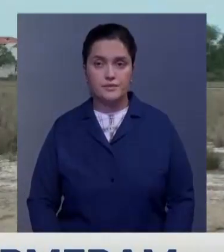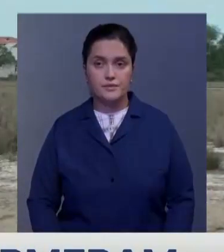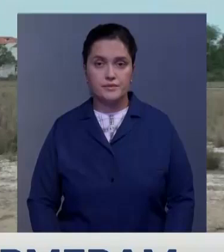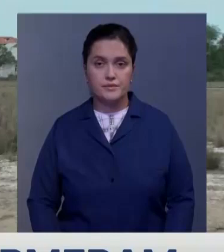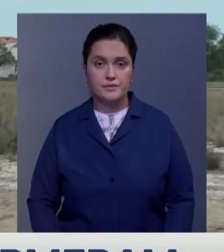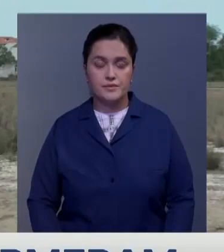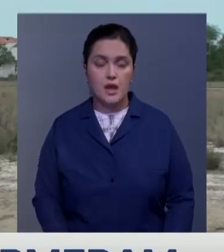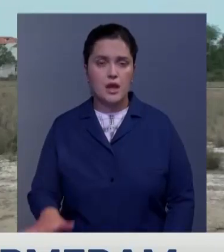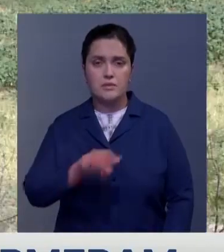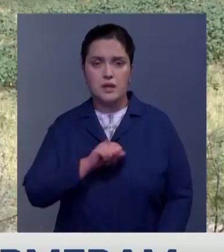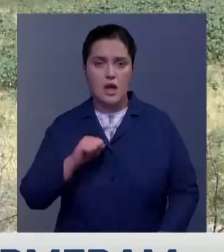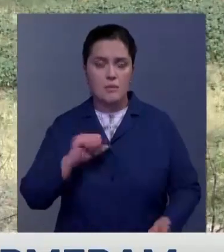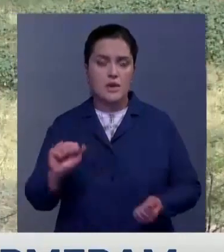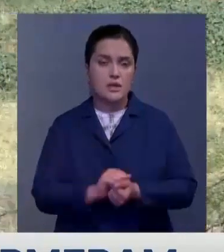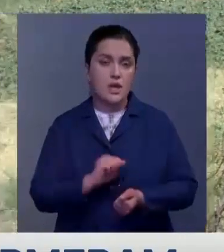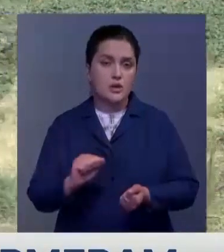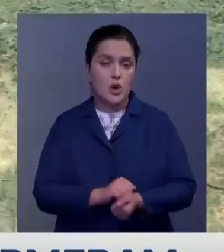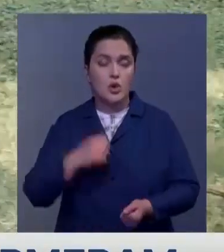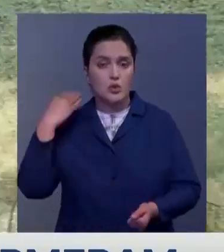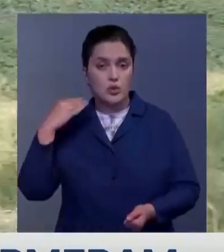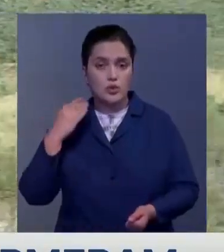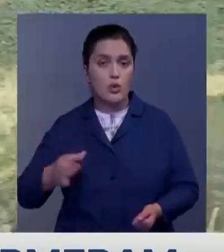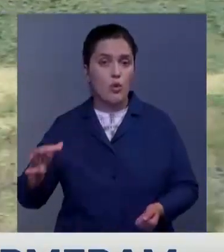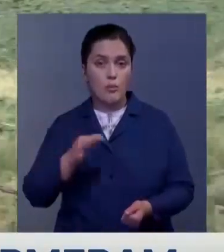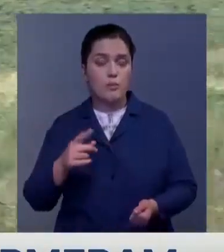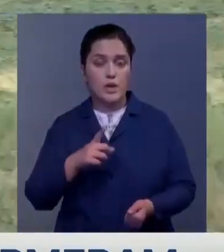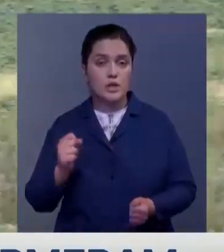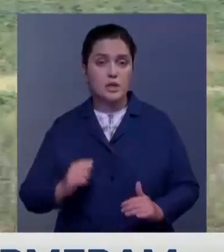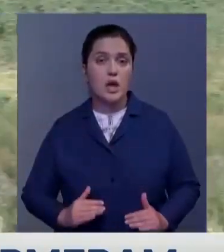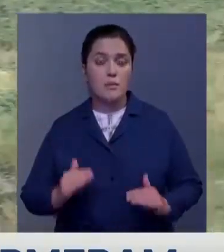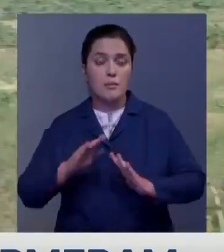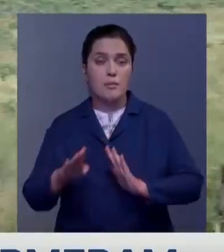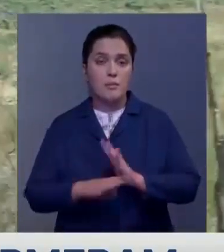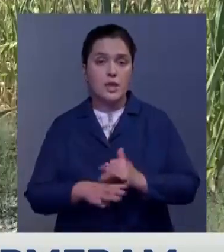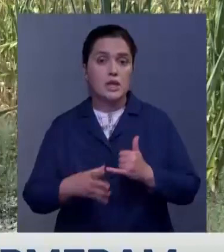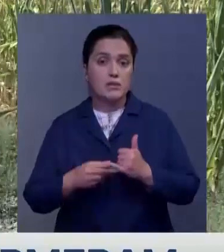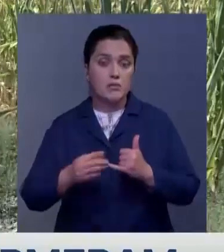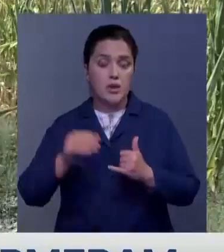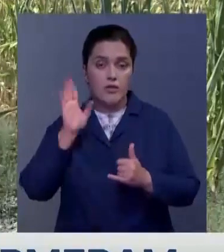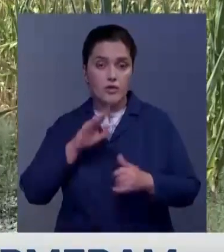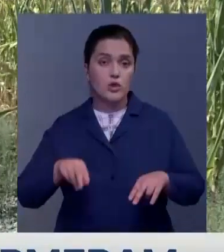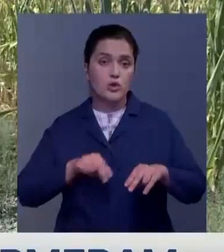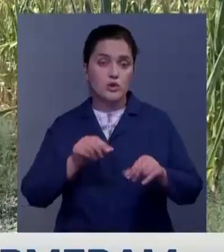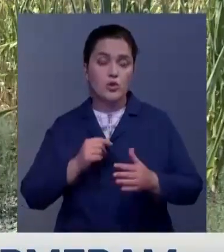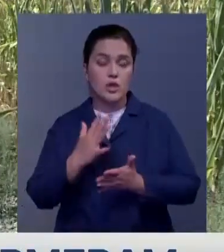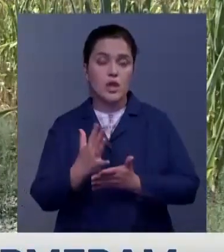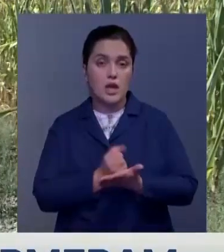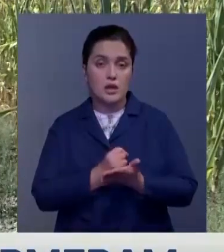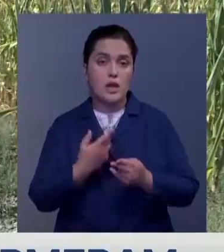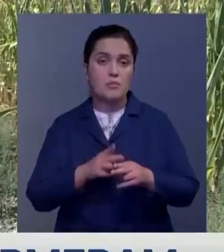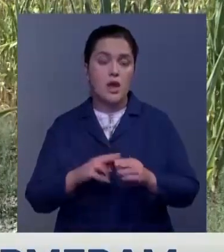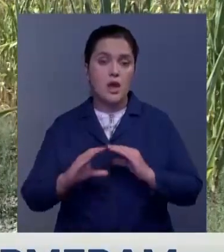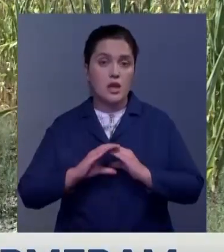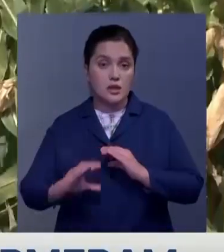Отрарский район самый засушливый в Туркестанской области. Из-за подъема уровня подземных вод соли накапливаются и оседают на поверхности